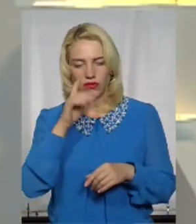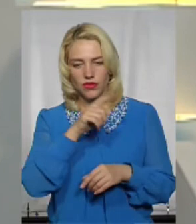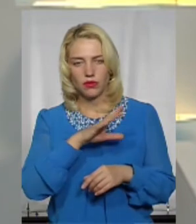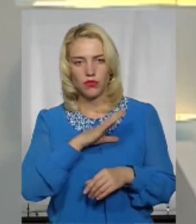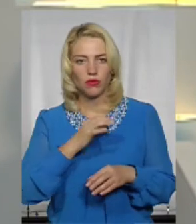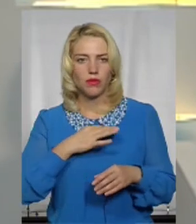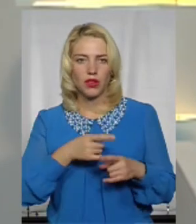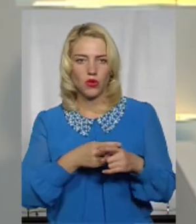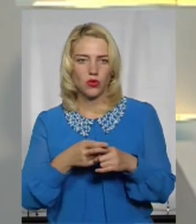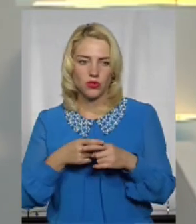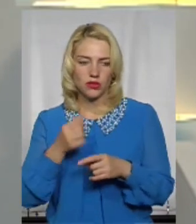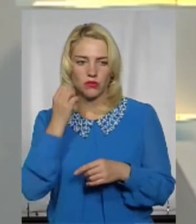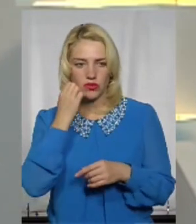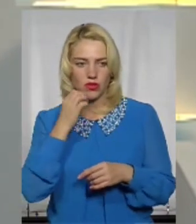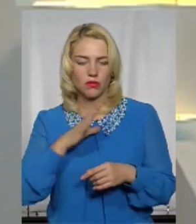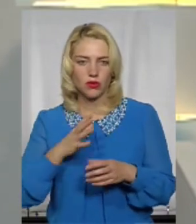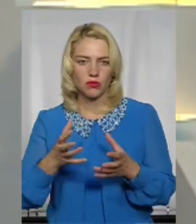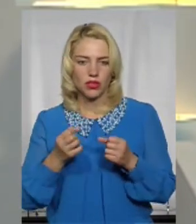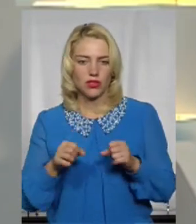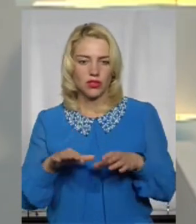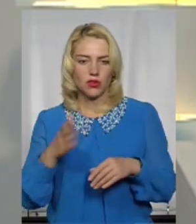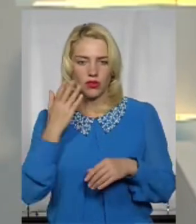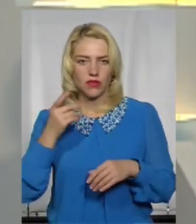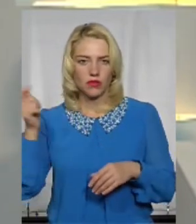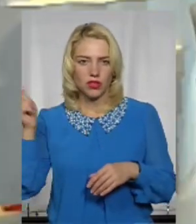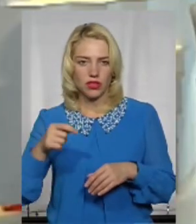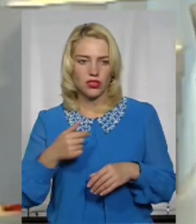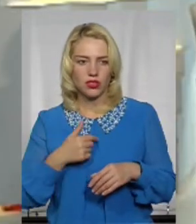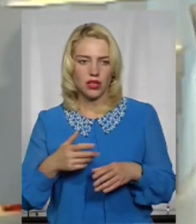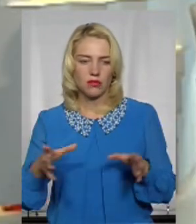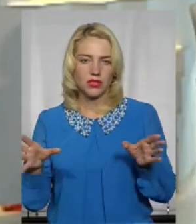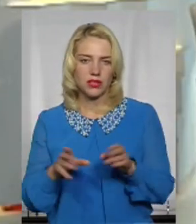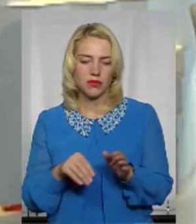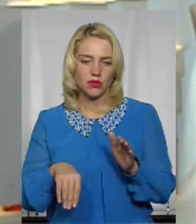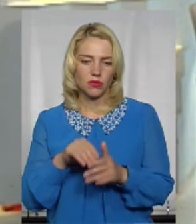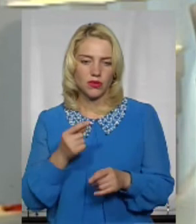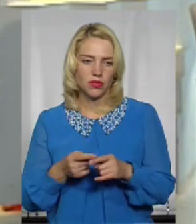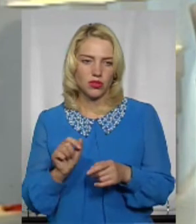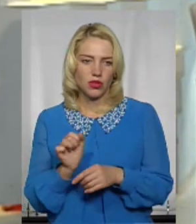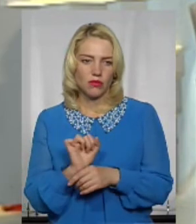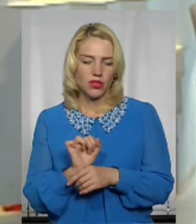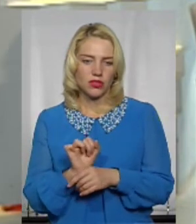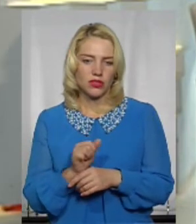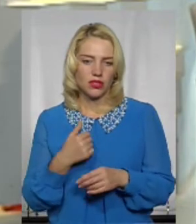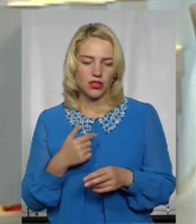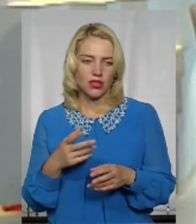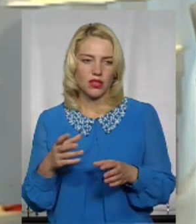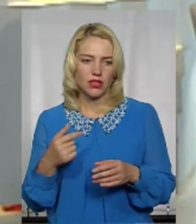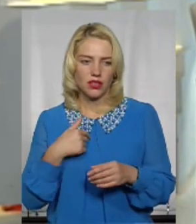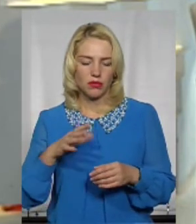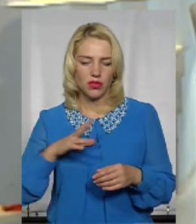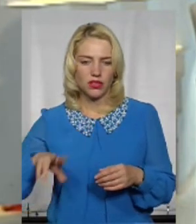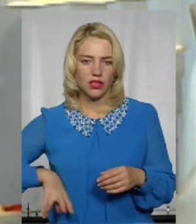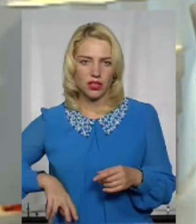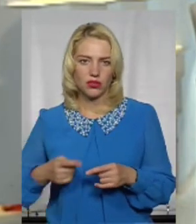в Білорусі, в Москві, і тому було прийнято рішення, коли він приїжджає, ми купили цю машину спільно. То це було в той час, коли ви працювали? Так. Я була